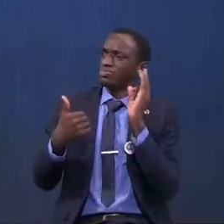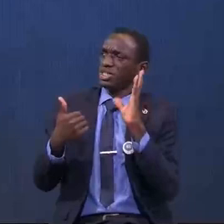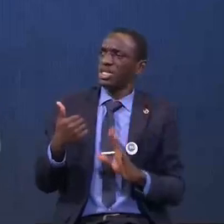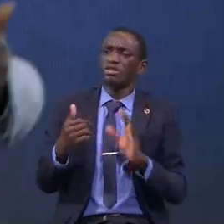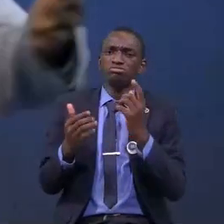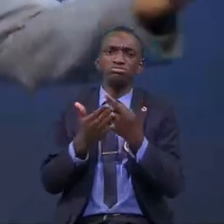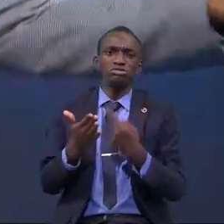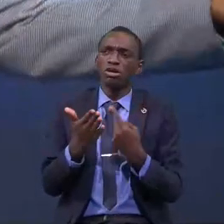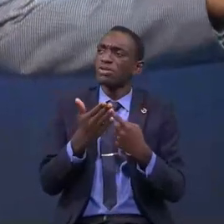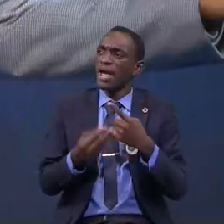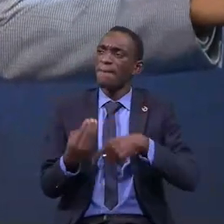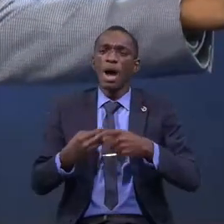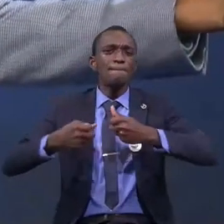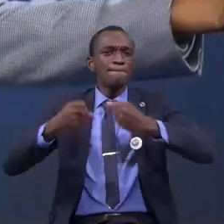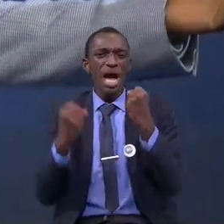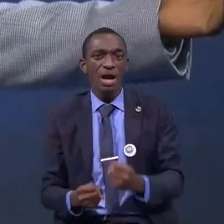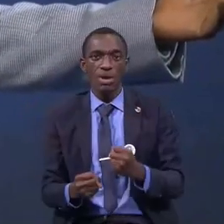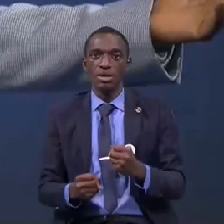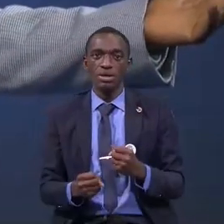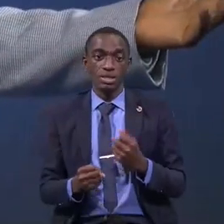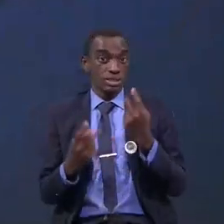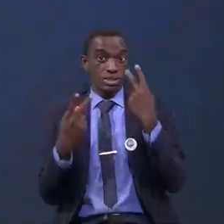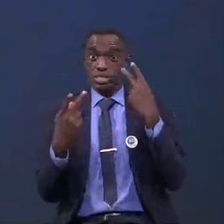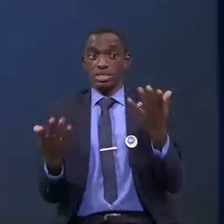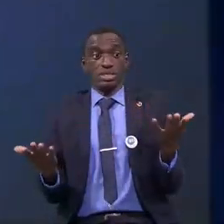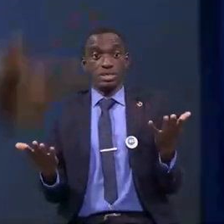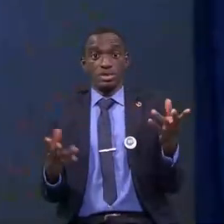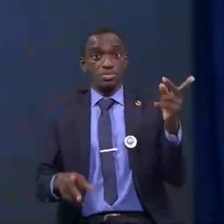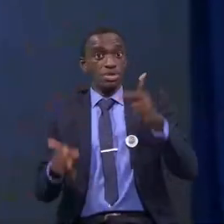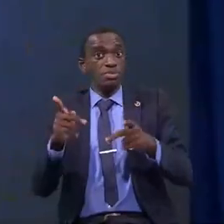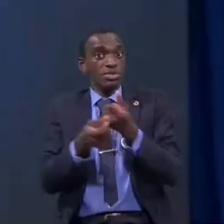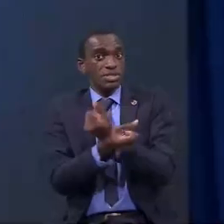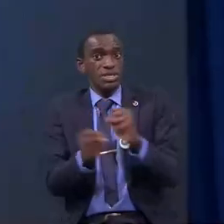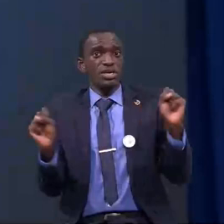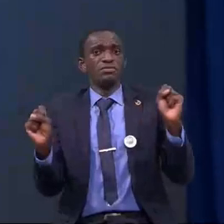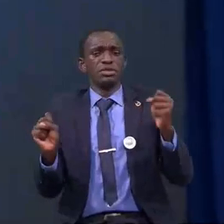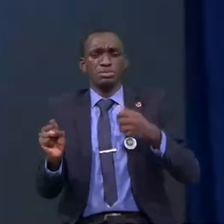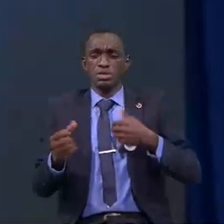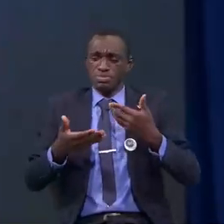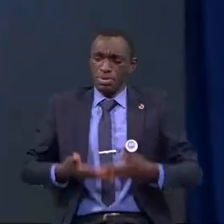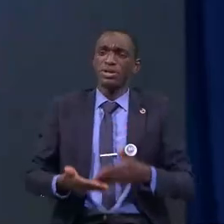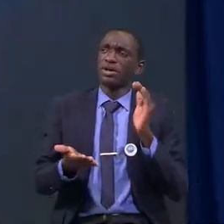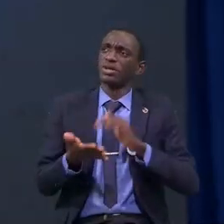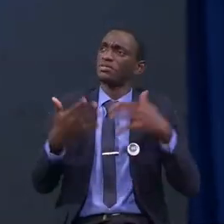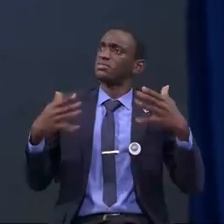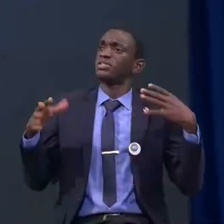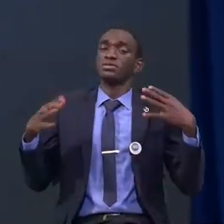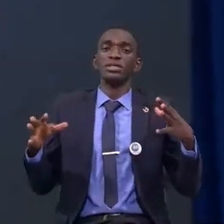Pourquoi tu parles de la puissance? Regarde, comprenant combien de temps tu es sauvé. Et tu dis, je suis né de nouveau.